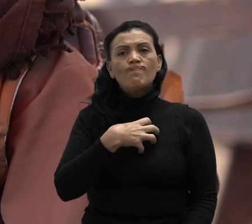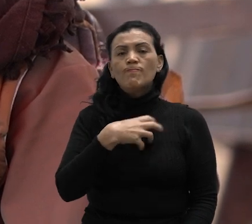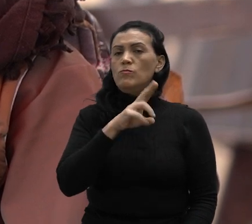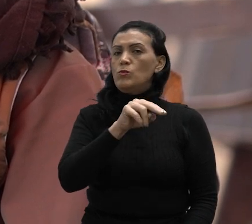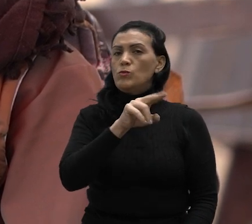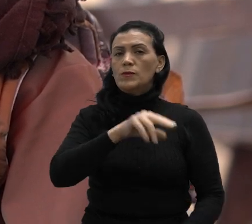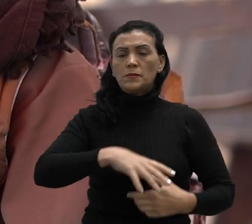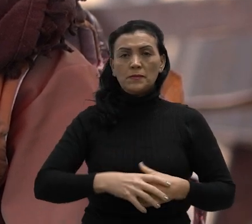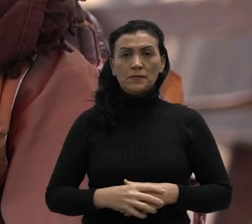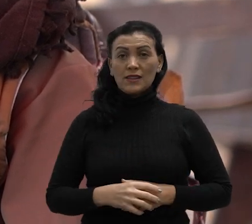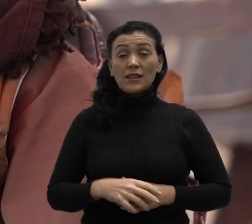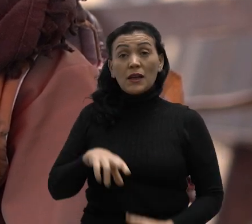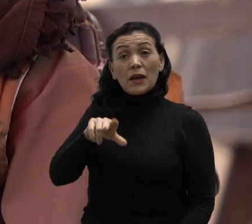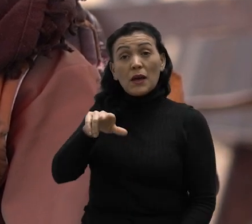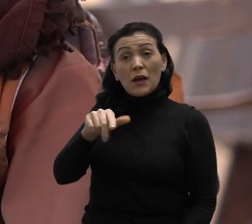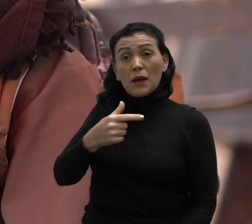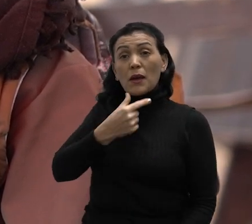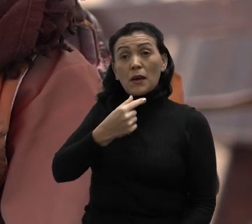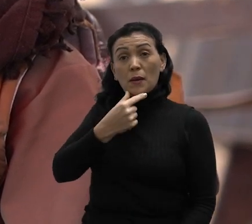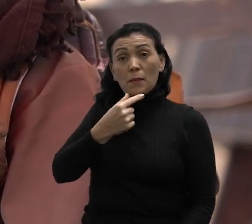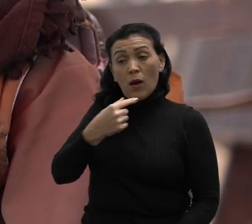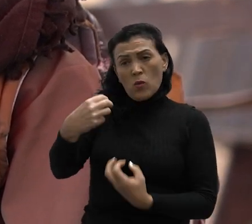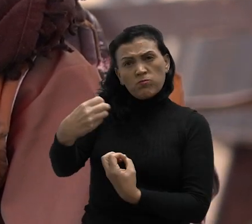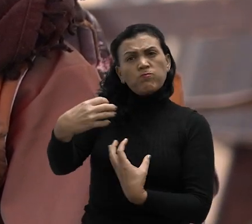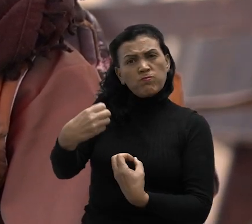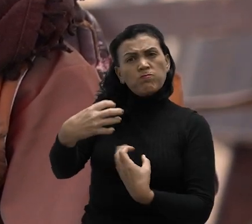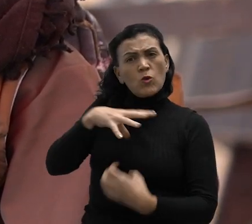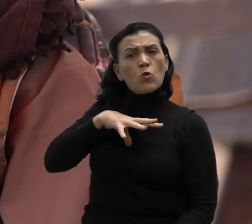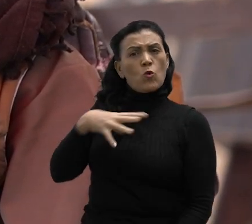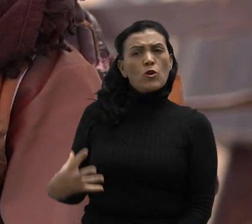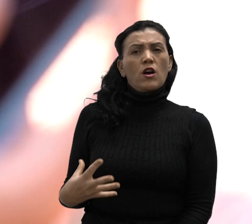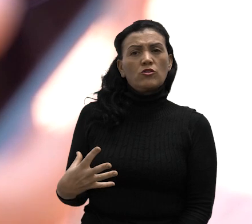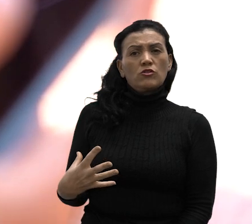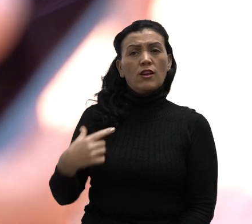القلب، ما عملش انه اخاف من حاجة.